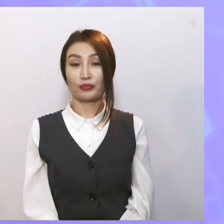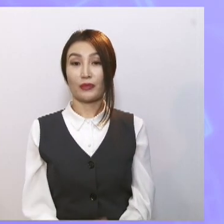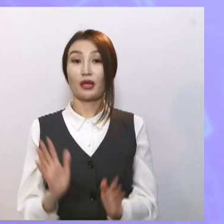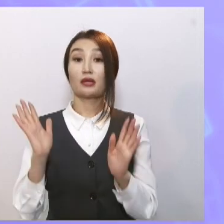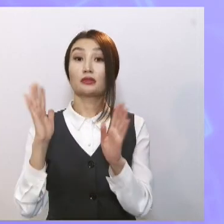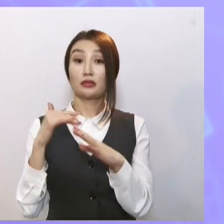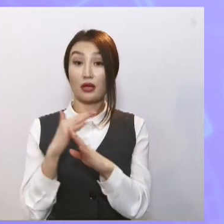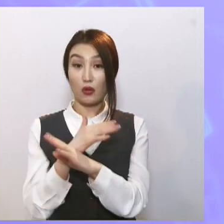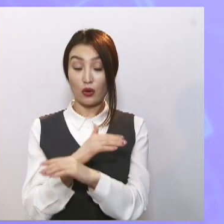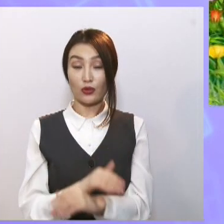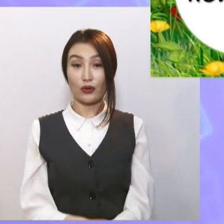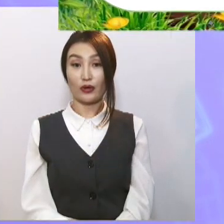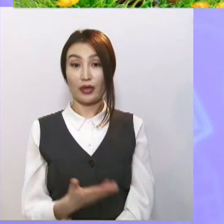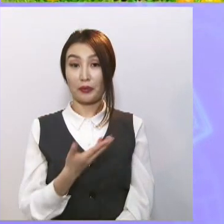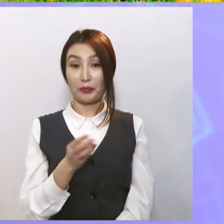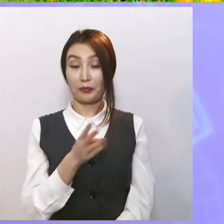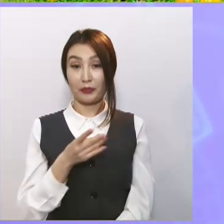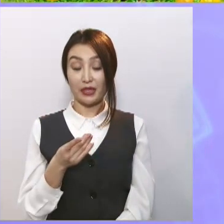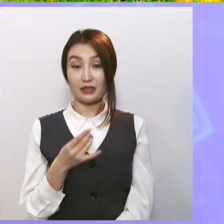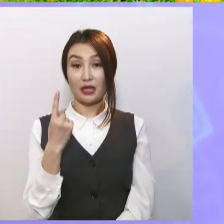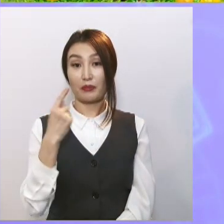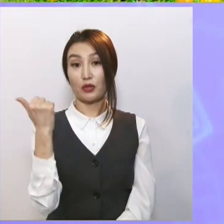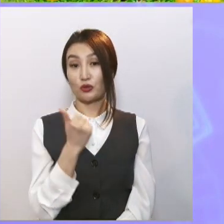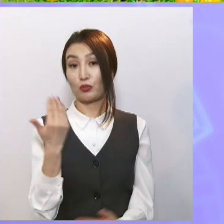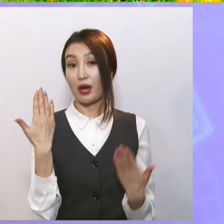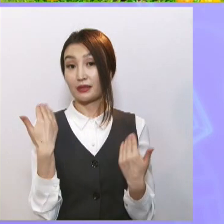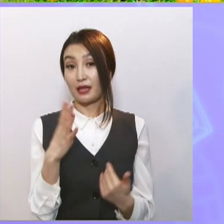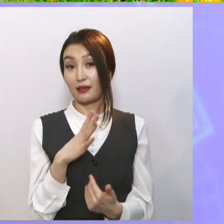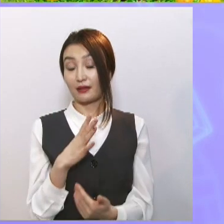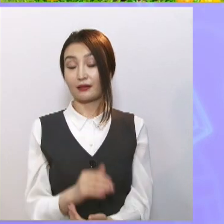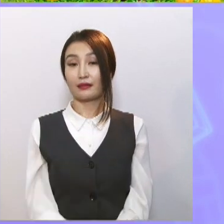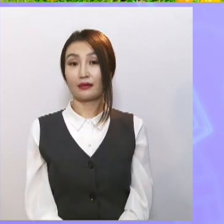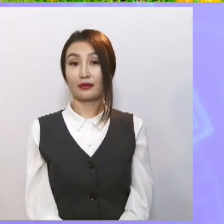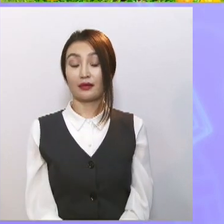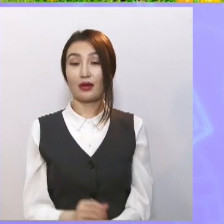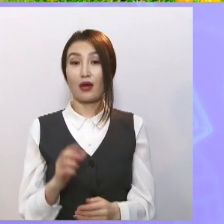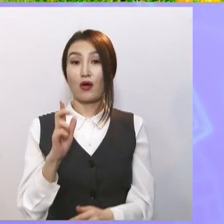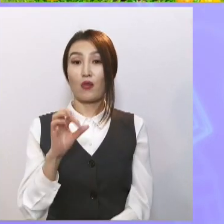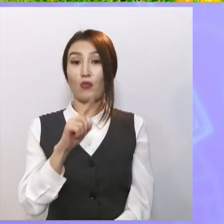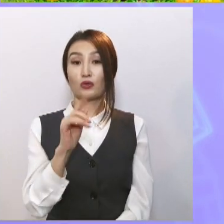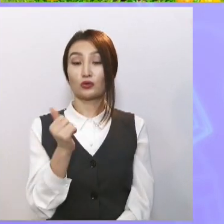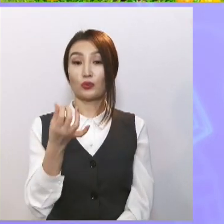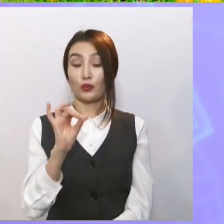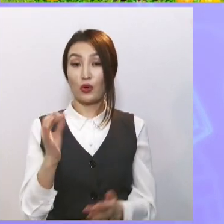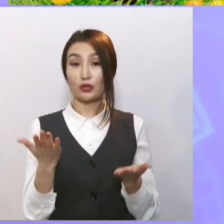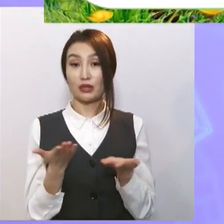Жайлоодо биз бир жума эс алдык. Боз үйдө жашадык.